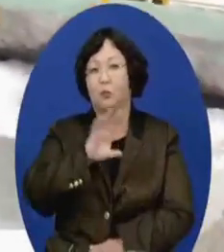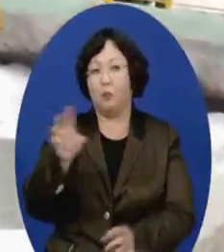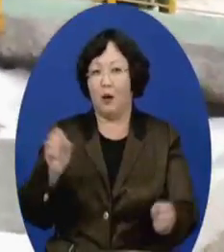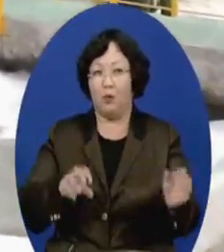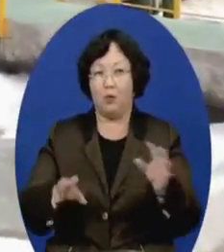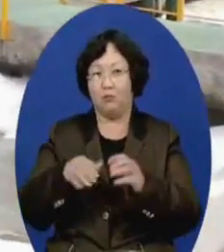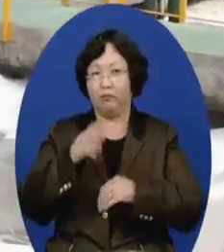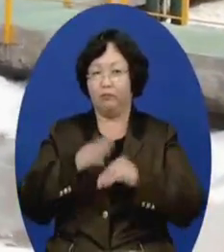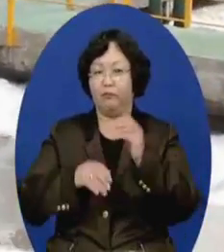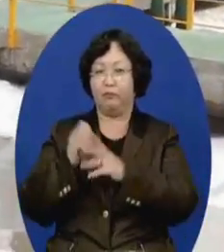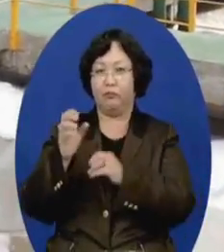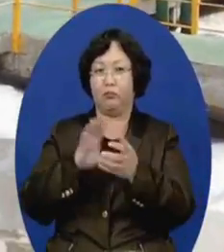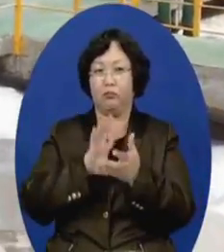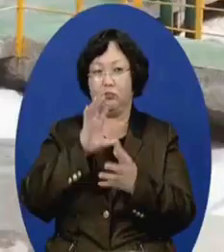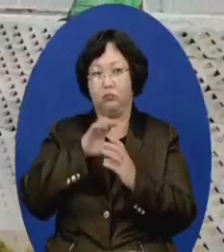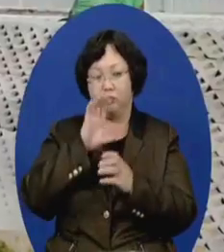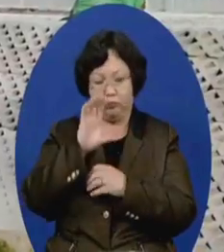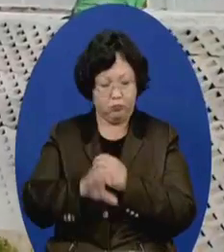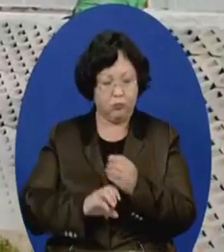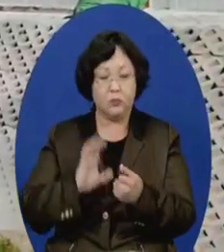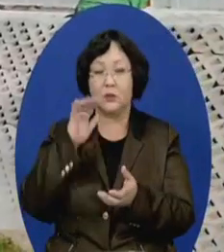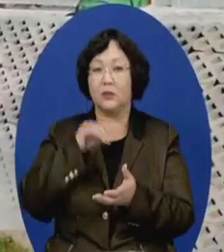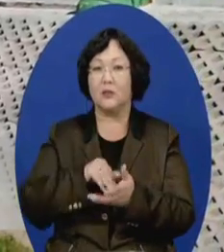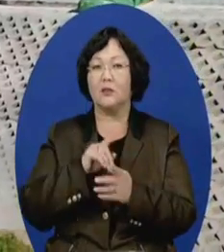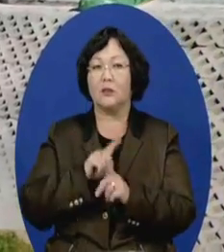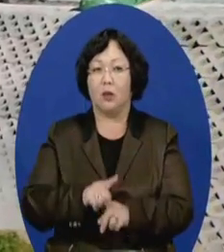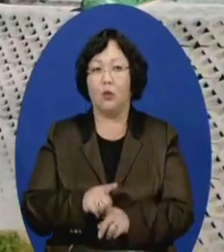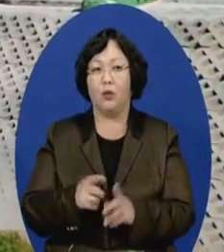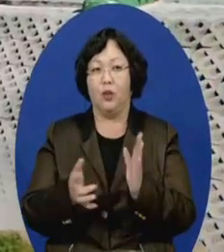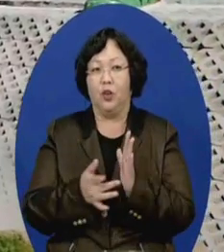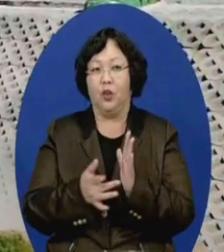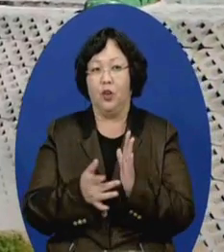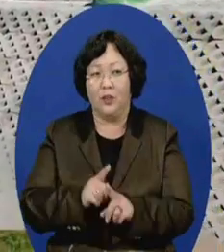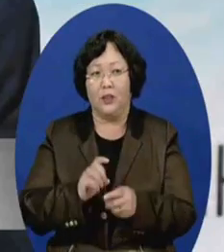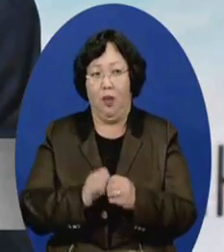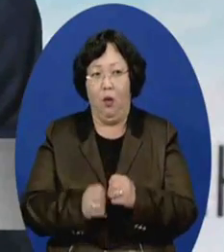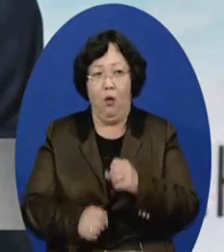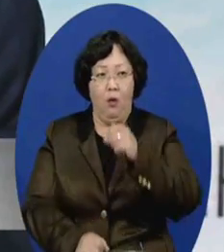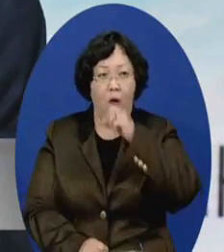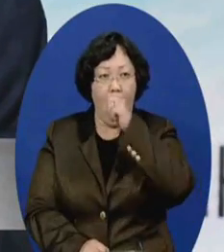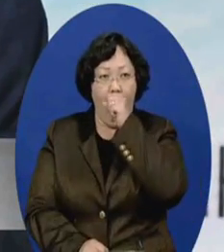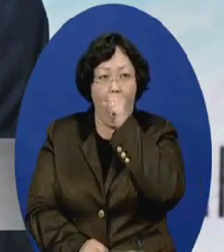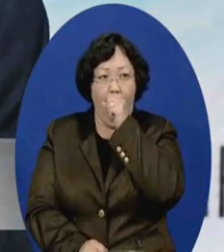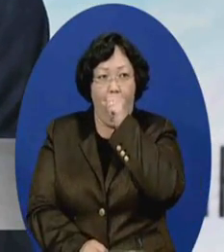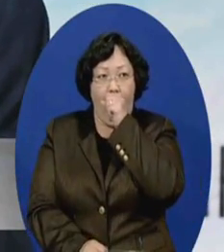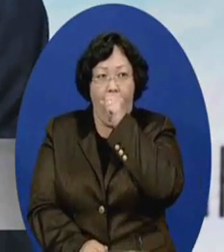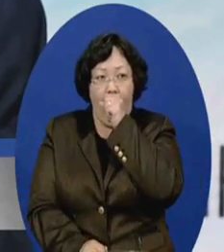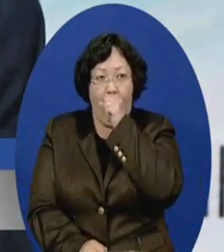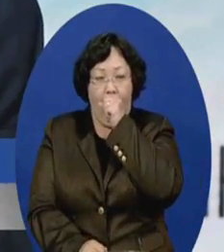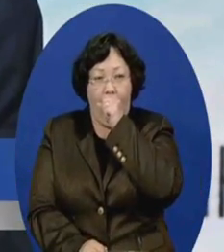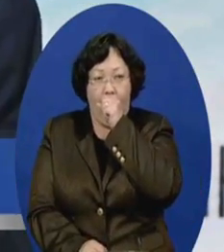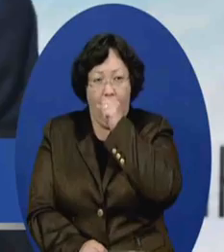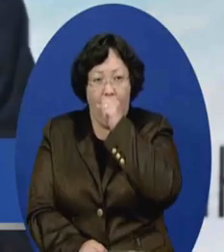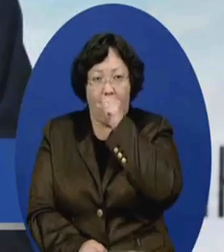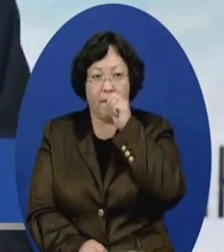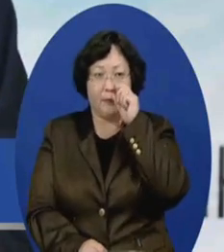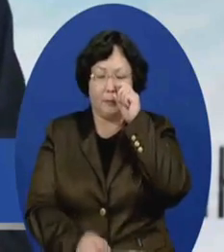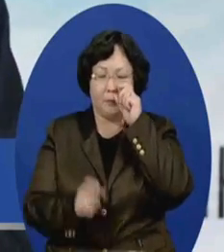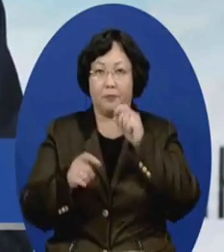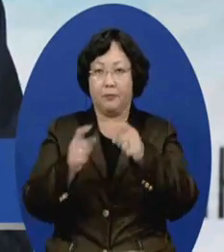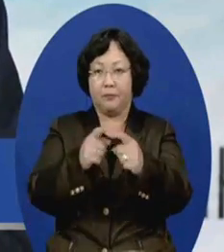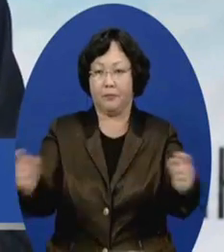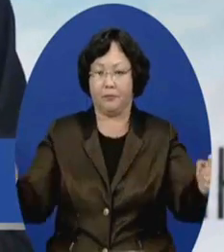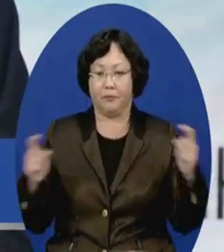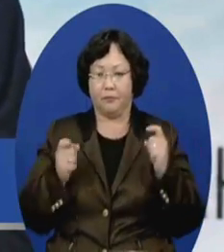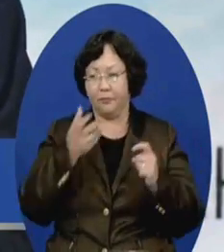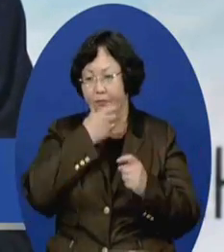байгууламжаас бүрдсэн олон улсын стандартын шаардлага хангасан технологитой юм байна. Одоо орж байгаа энэ цэвэрлэх байгууламж бол энэ хашаандаа